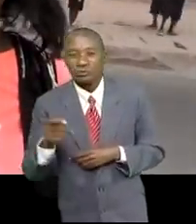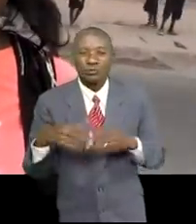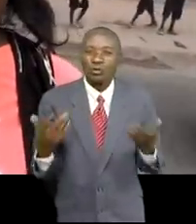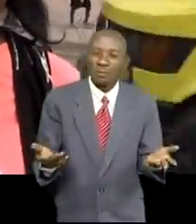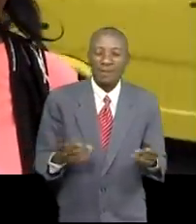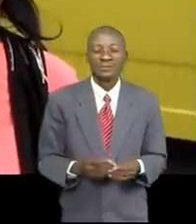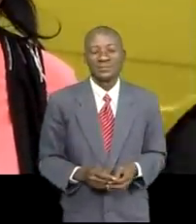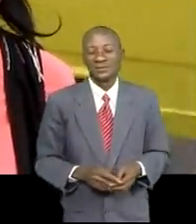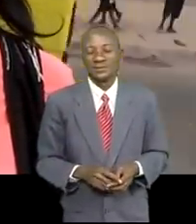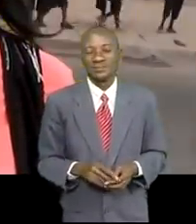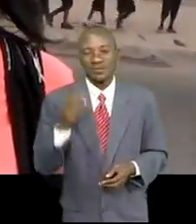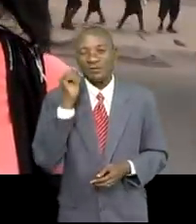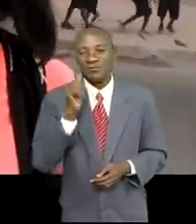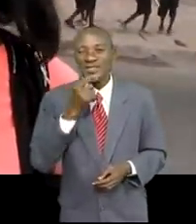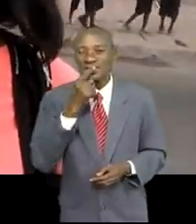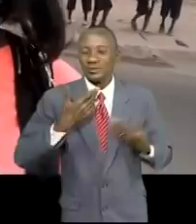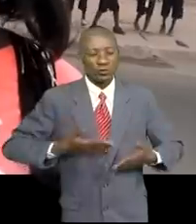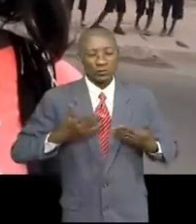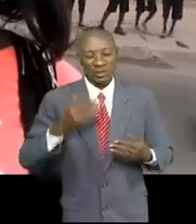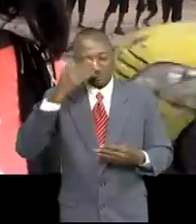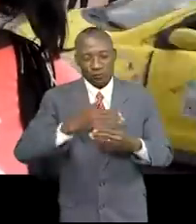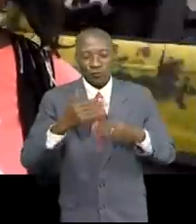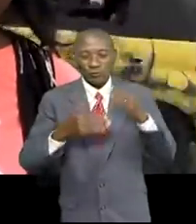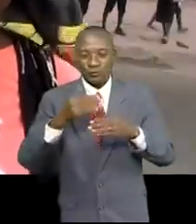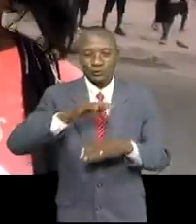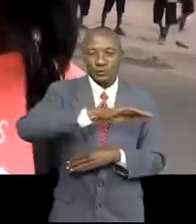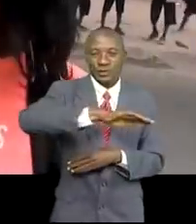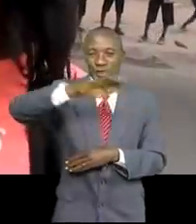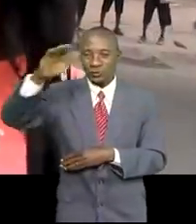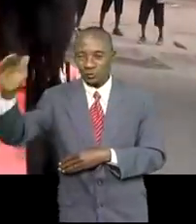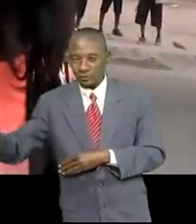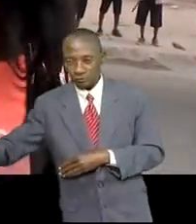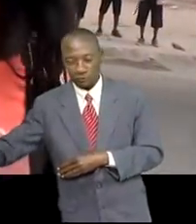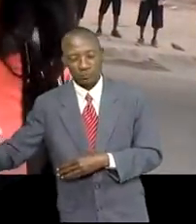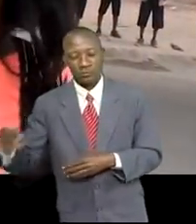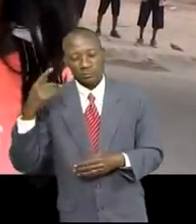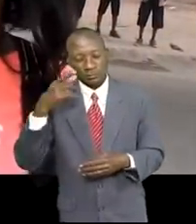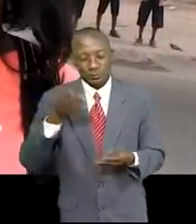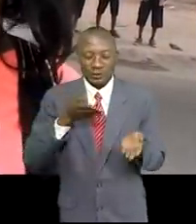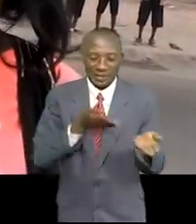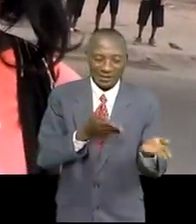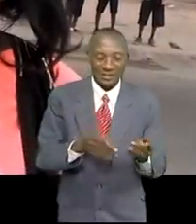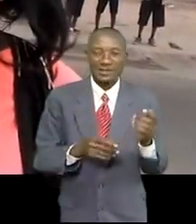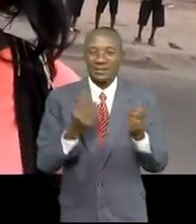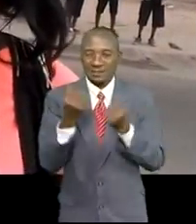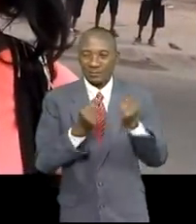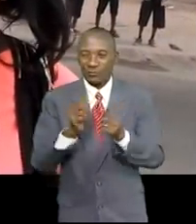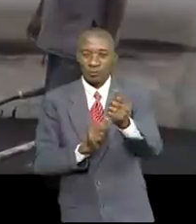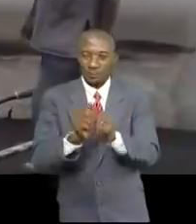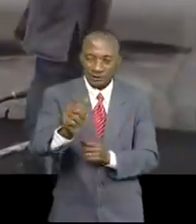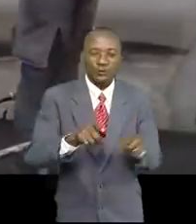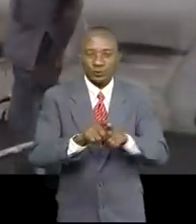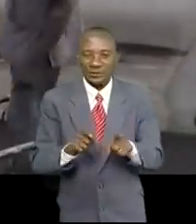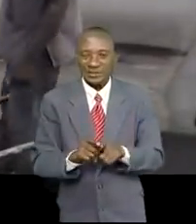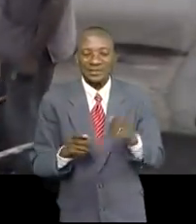constructions. Mais maintenant, je crois que ça ira mieux, les voitures pourront passer et nous aussi nous pourrons passer tranquillement.